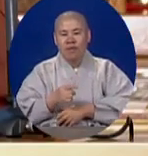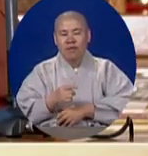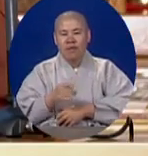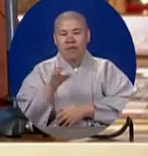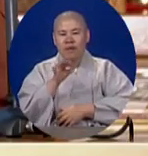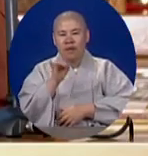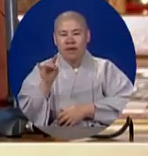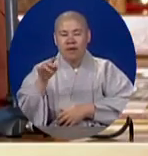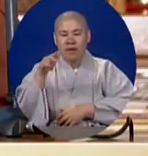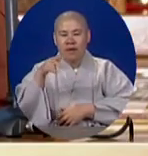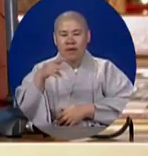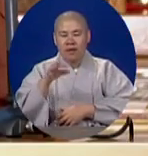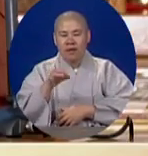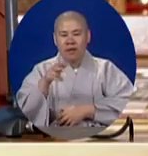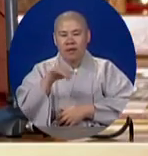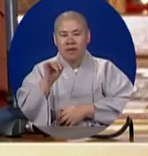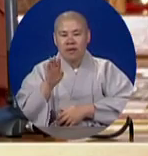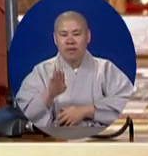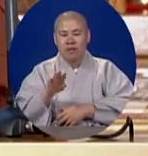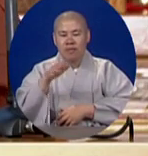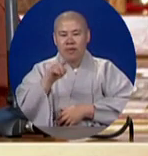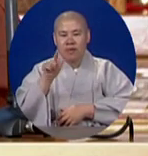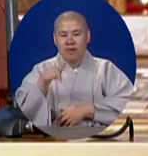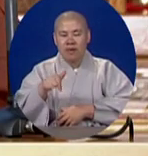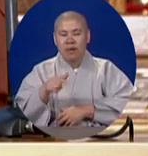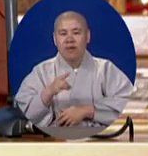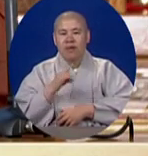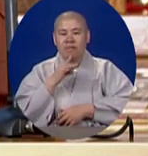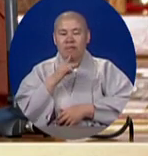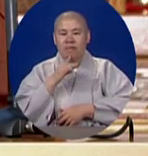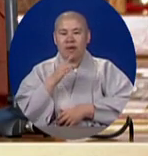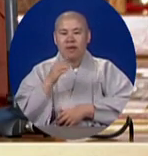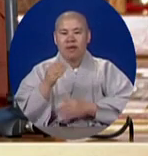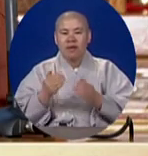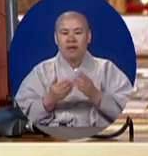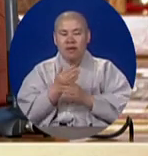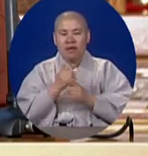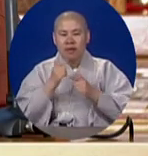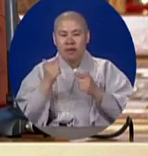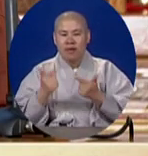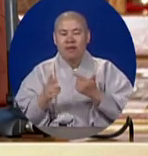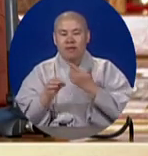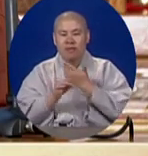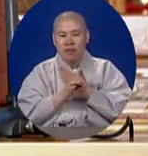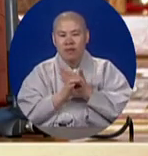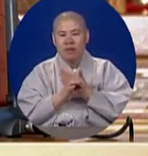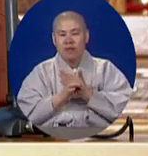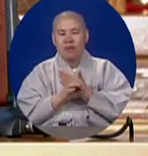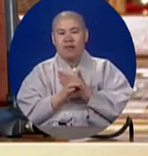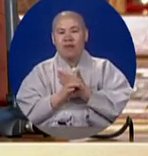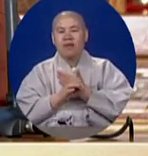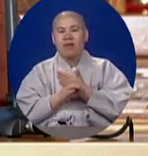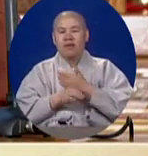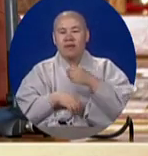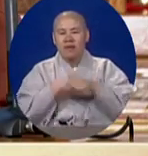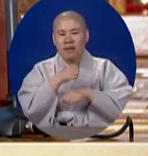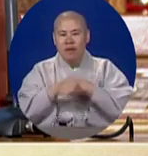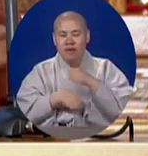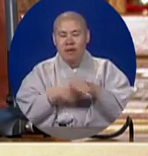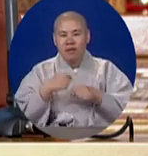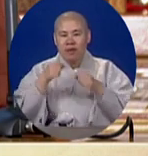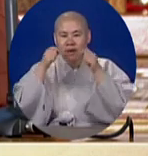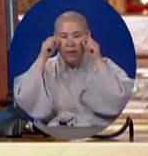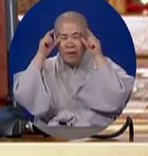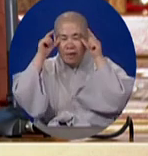이 애정 집착만 일으키지 아니하면 그것이 여기 자제라고 그랬고 그것이 해탈이라고 그랬잖아요. 그러니까 이게